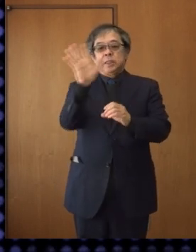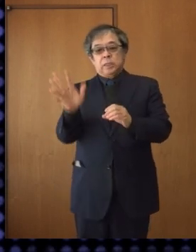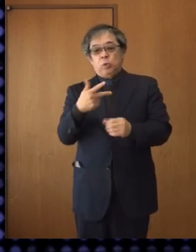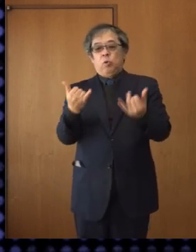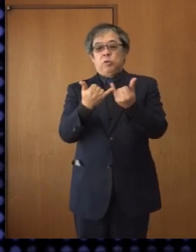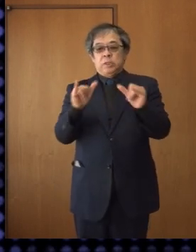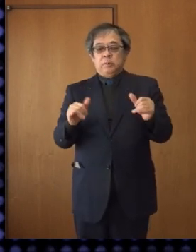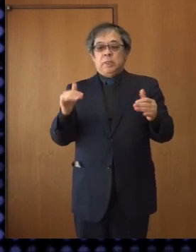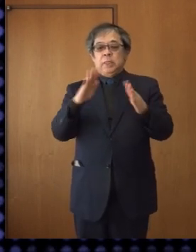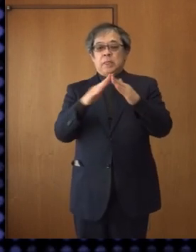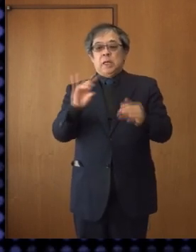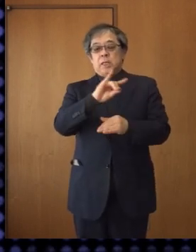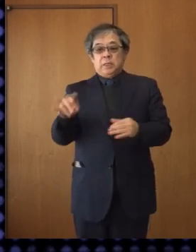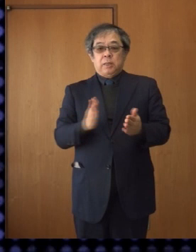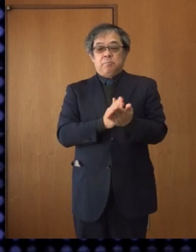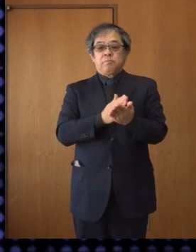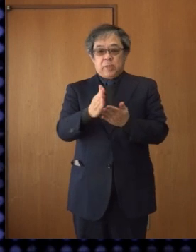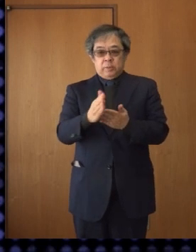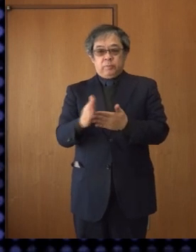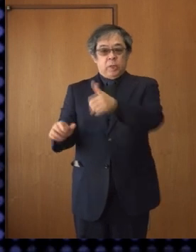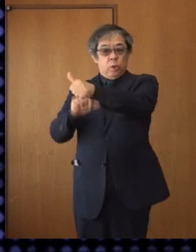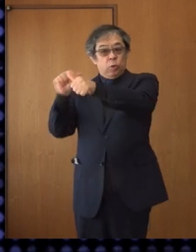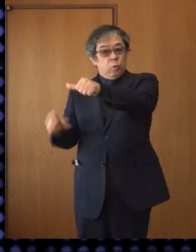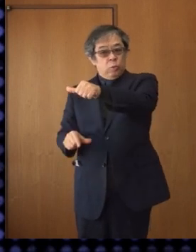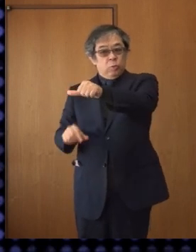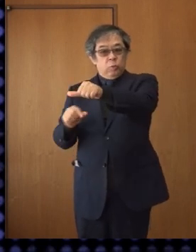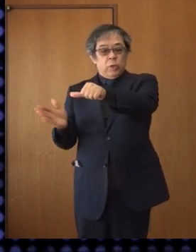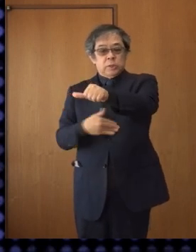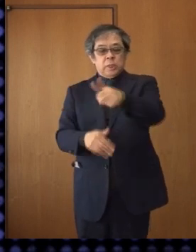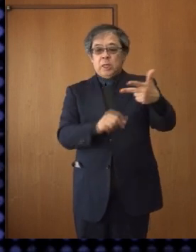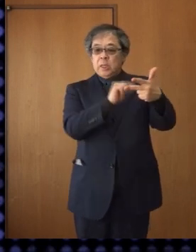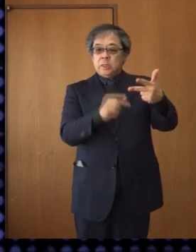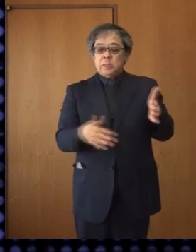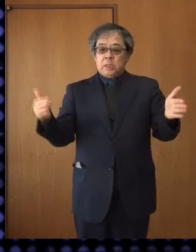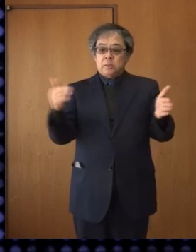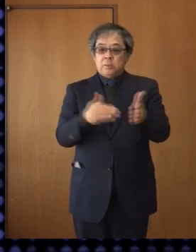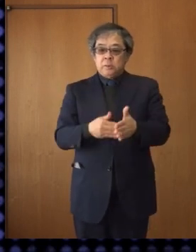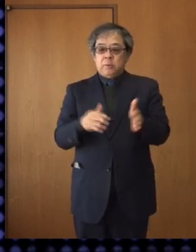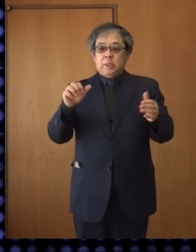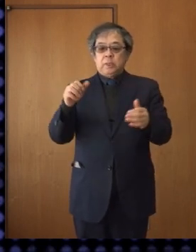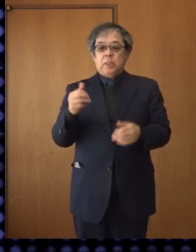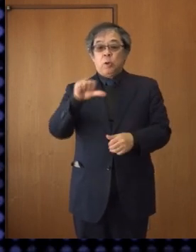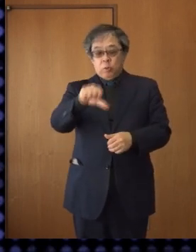し、7月まで5回にわたって熱心な議論が行われ、